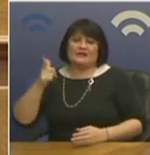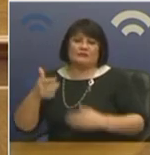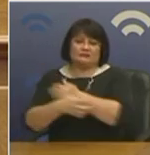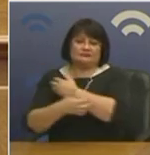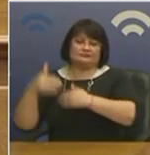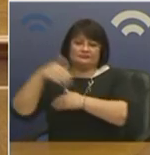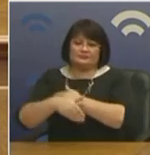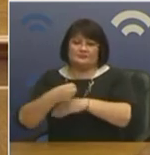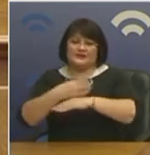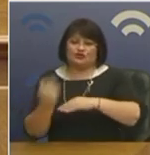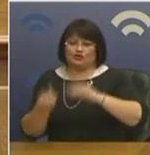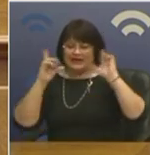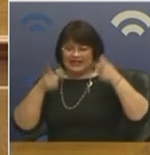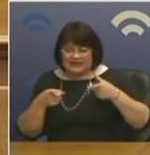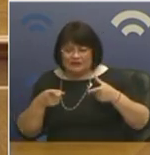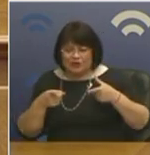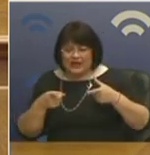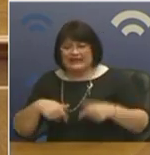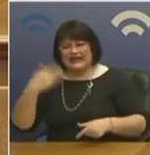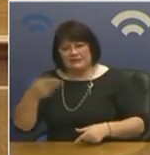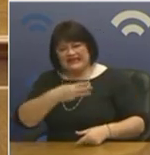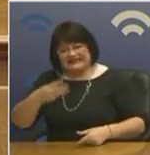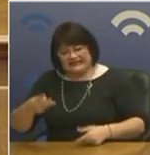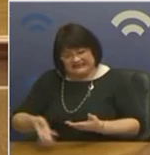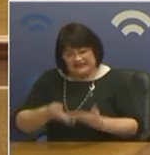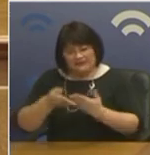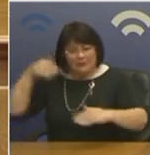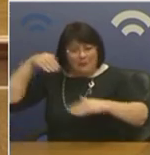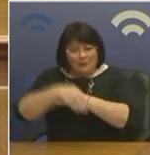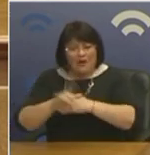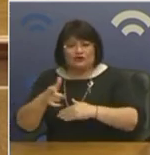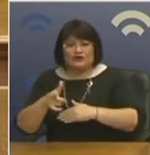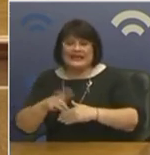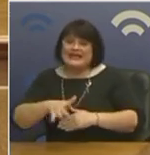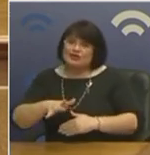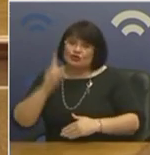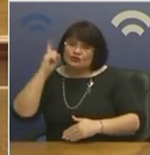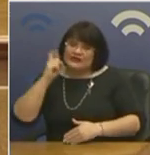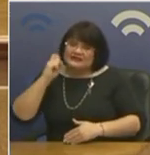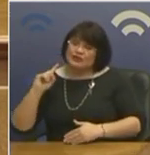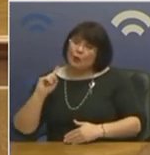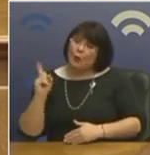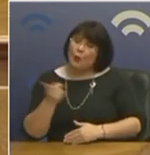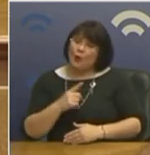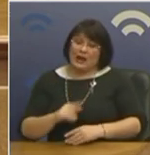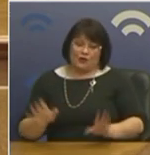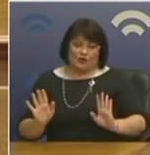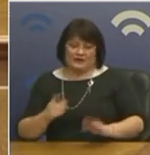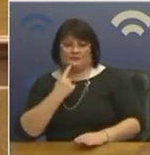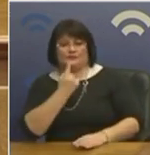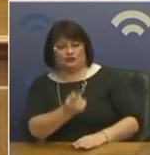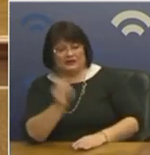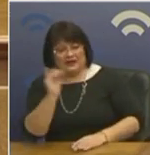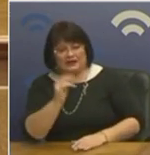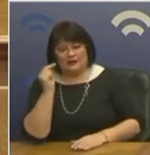Νέα Δημοκρατία, ΠΑΣΟΚ και αργότερα και ο ΣΥΡΙΖΑ έβαλε το λιθαράκι του. Άρα, ίσως να μην τα ξέρετε όλα καλά. Σας έχουμε πει, κύριε